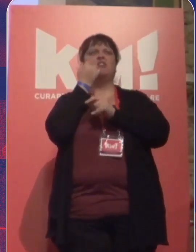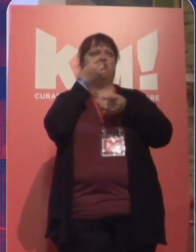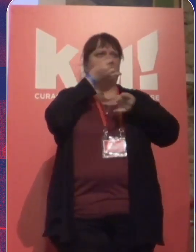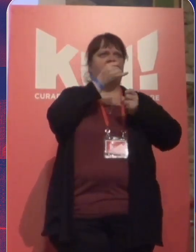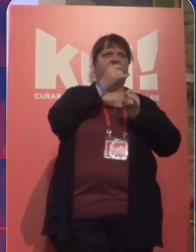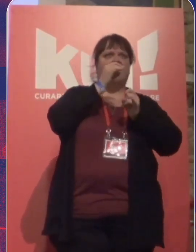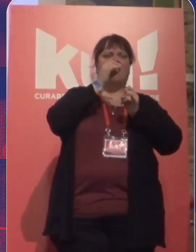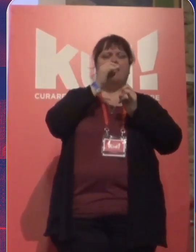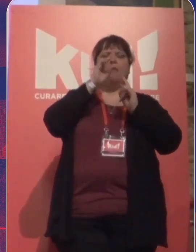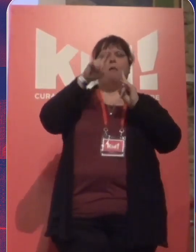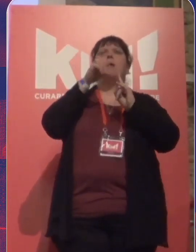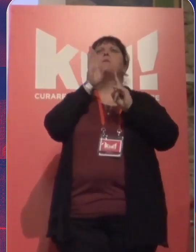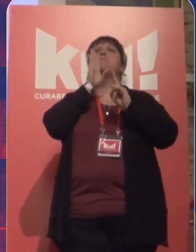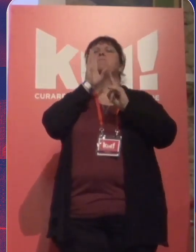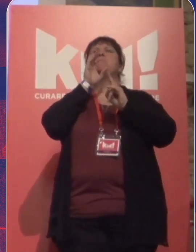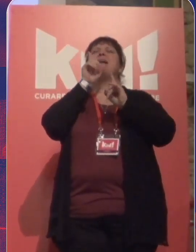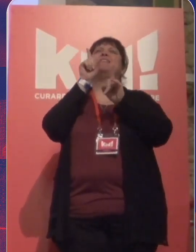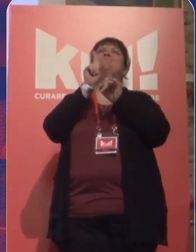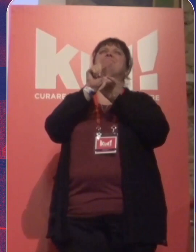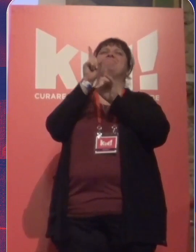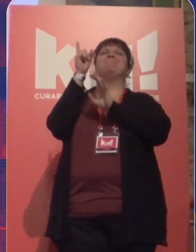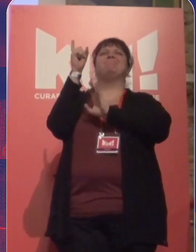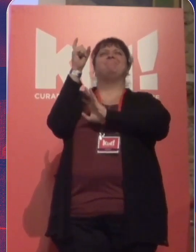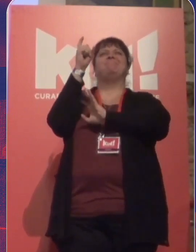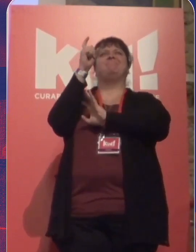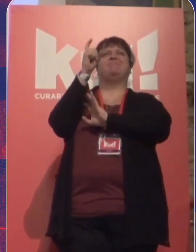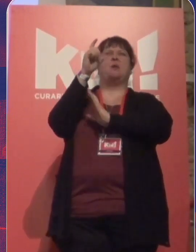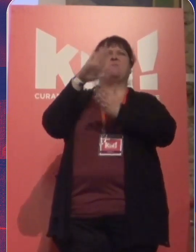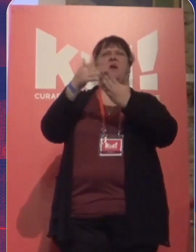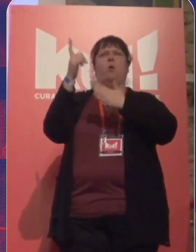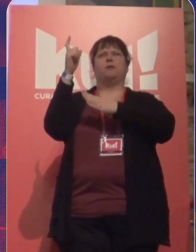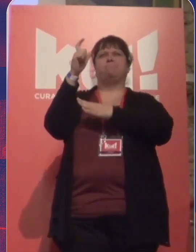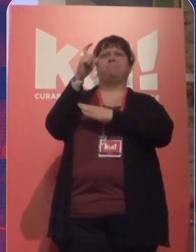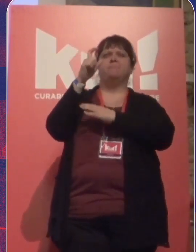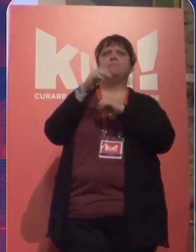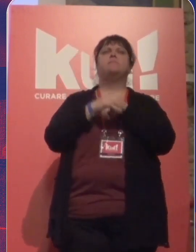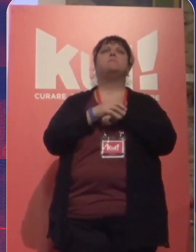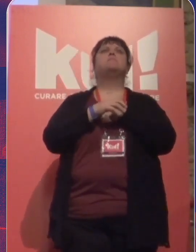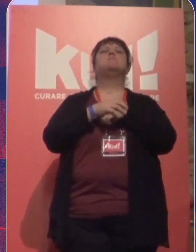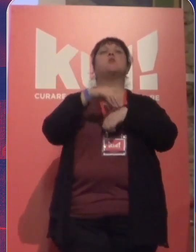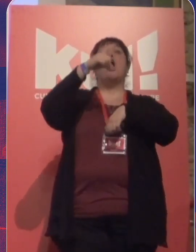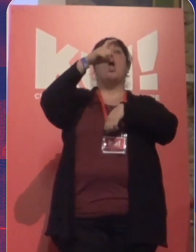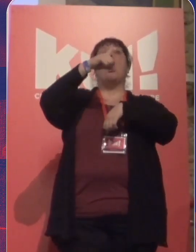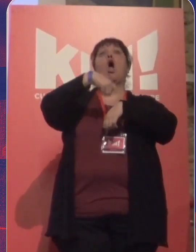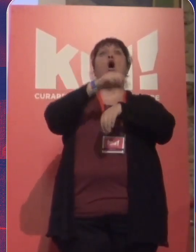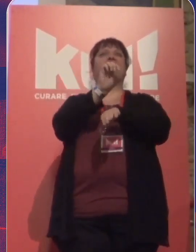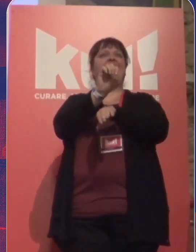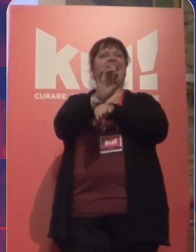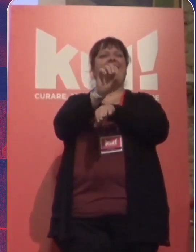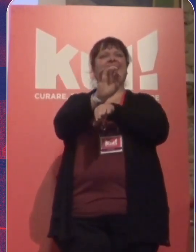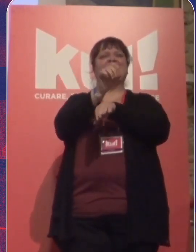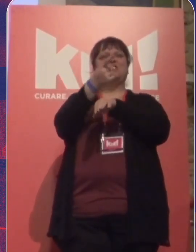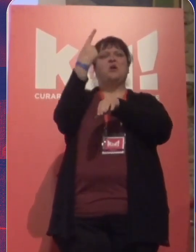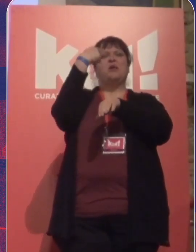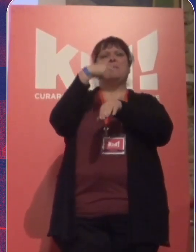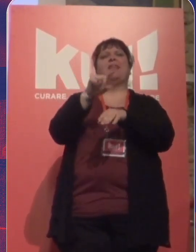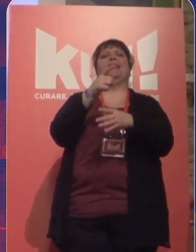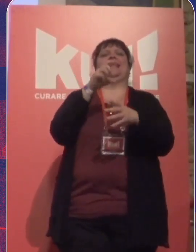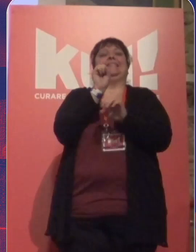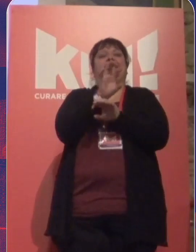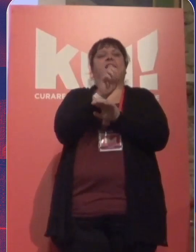milano 2013 l'ora di lezione peroni erotica dell'insegnamento einaudi